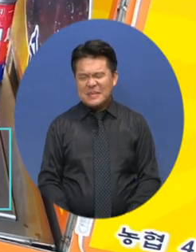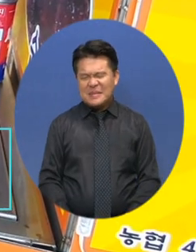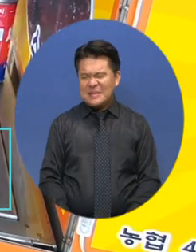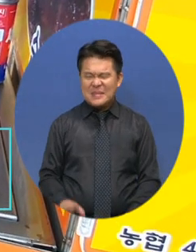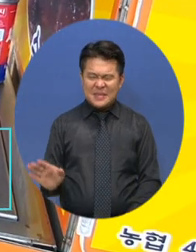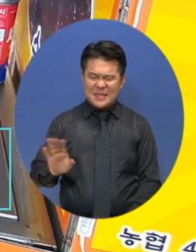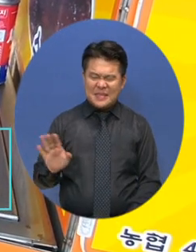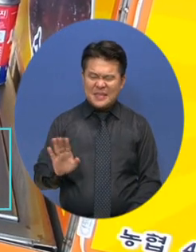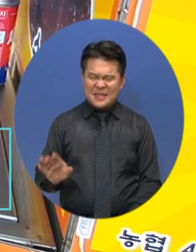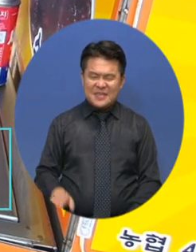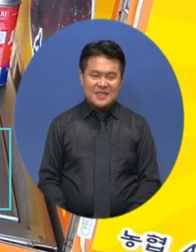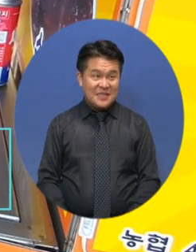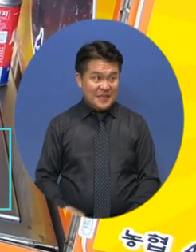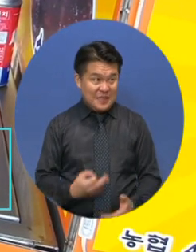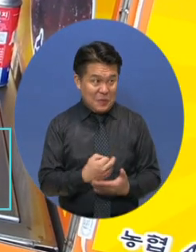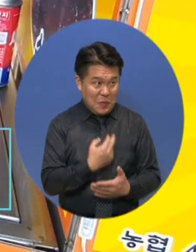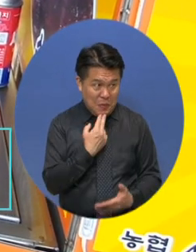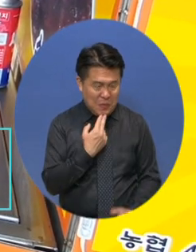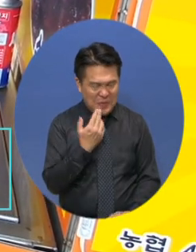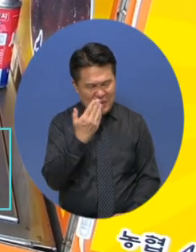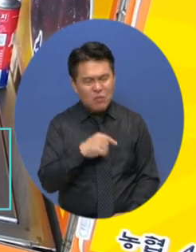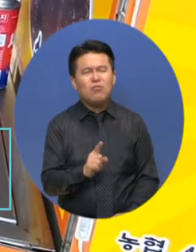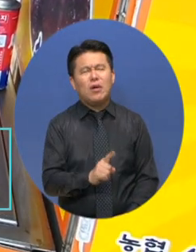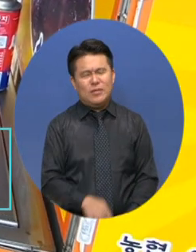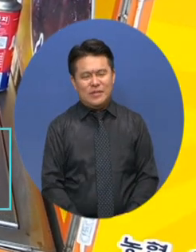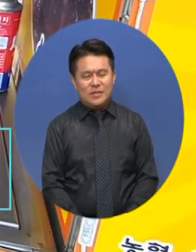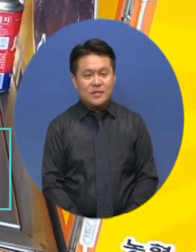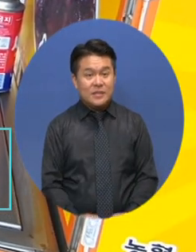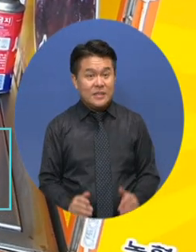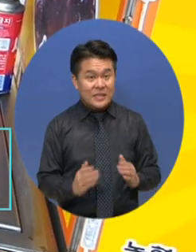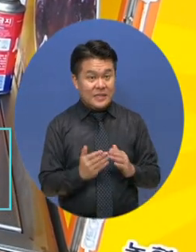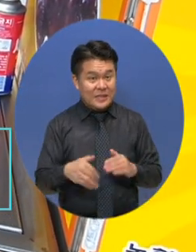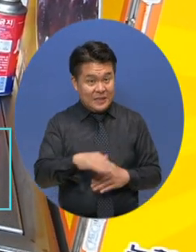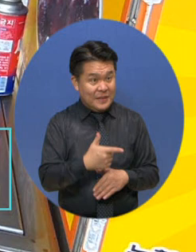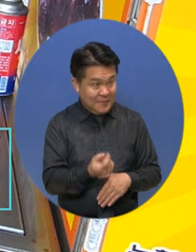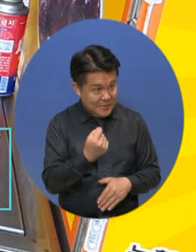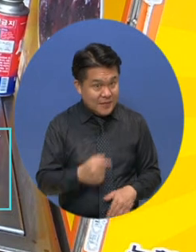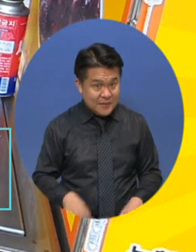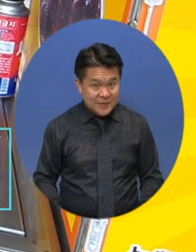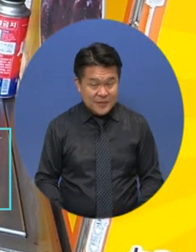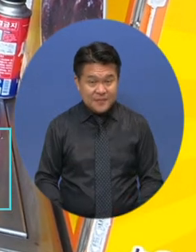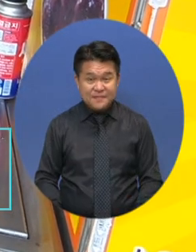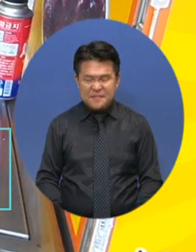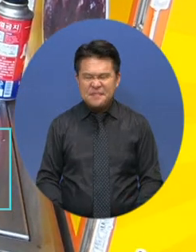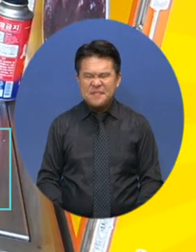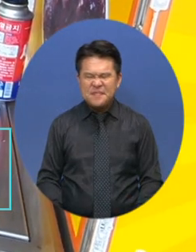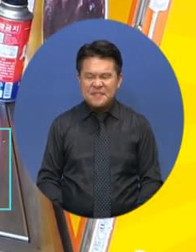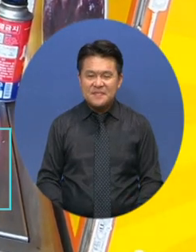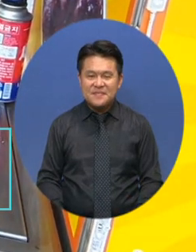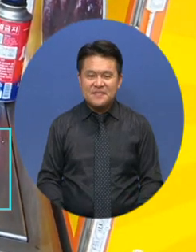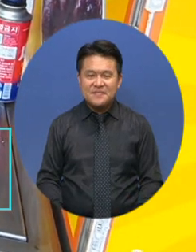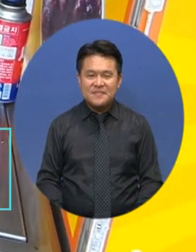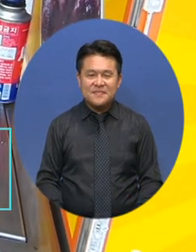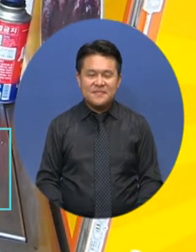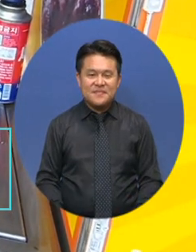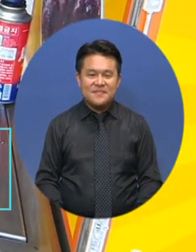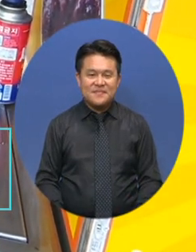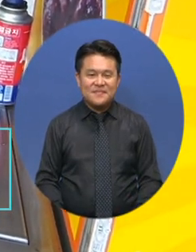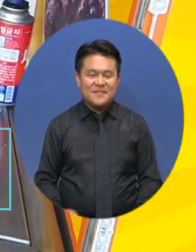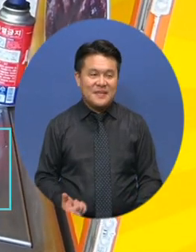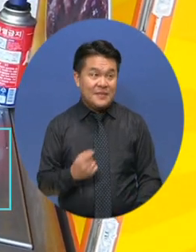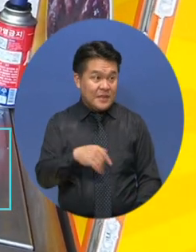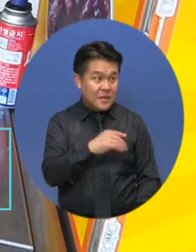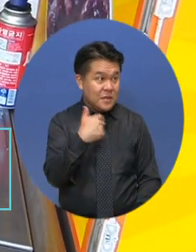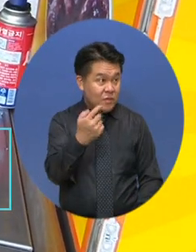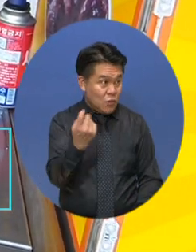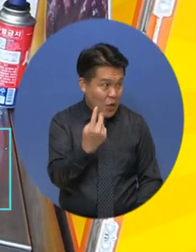안 됐네요. 장사 별로 안 되셨어요? 네. 어떡해요. 퇴근 좀 일찍 하시려고요? 예. 오늘 일찍 들어가시는구나.